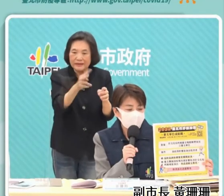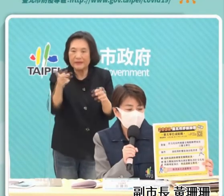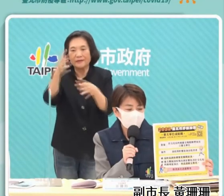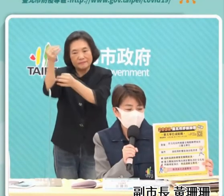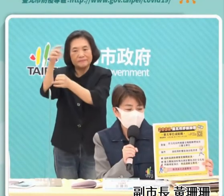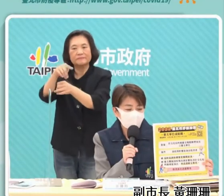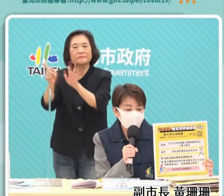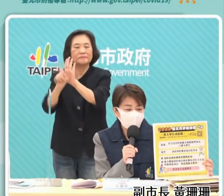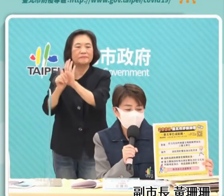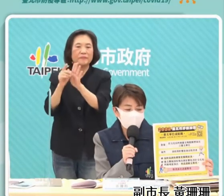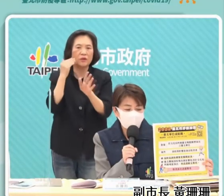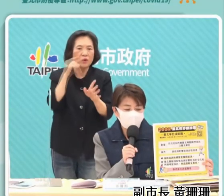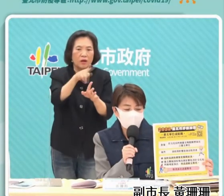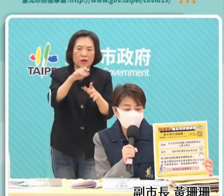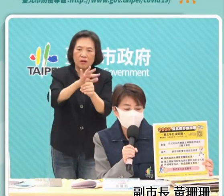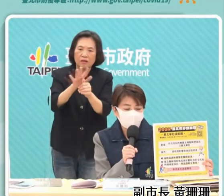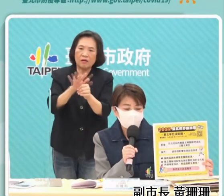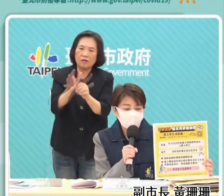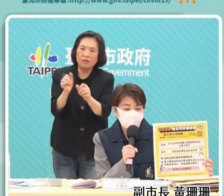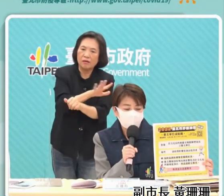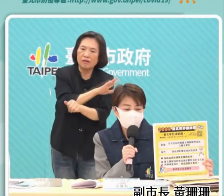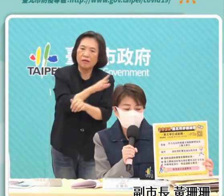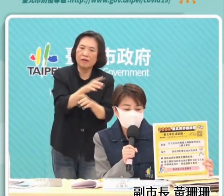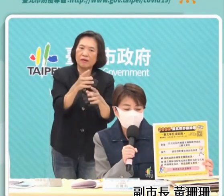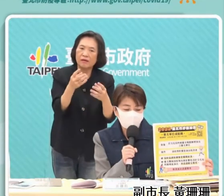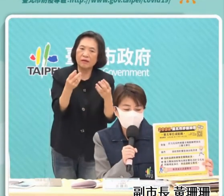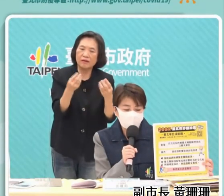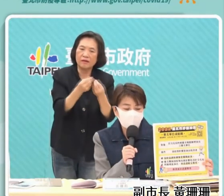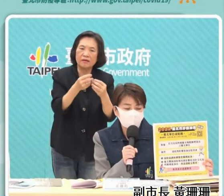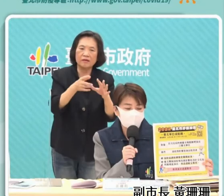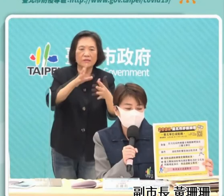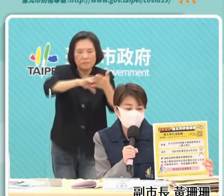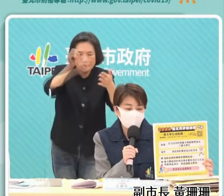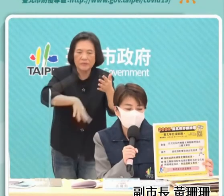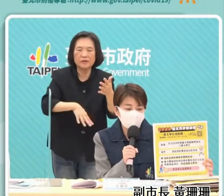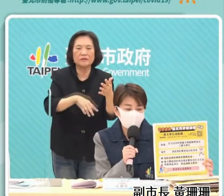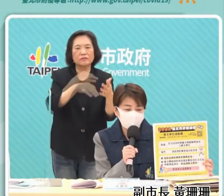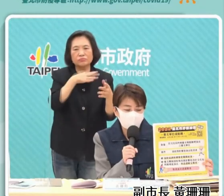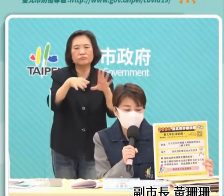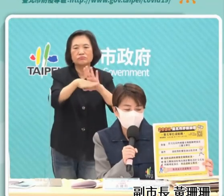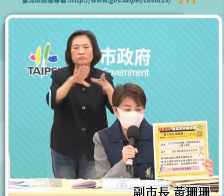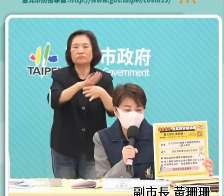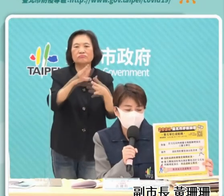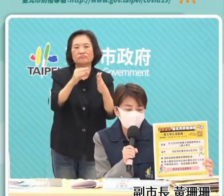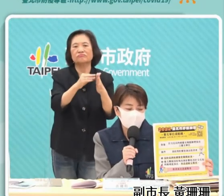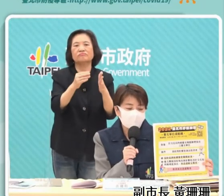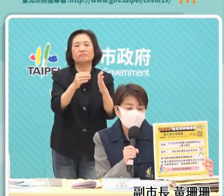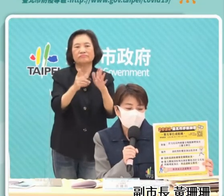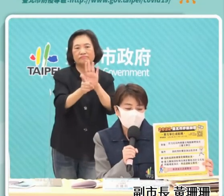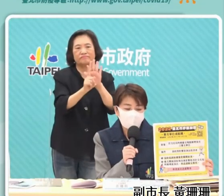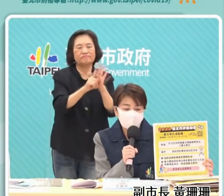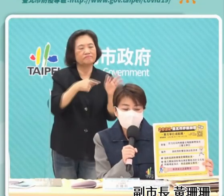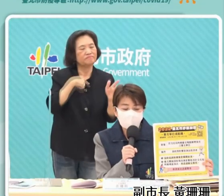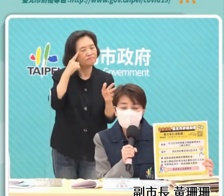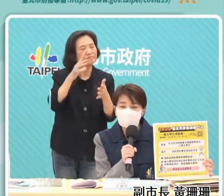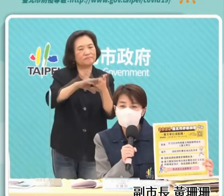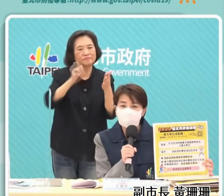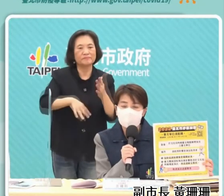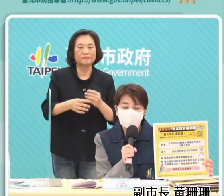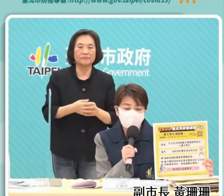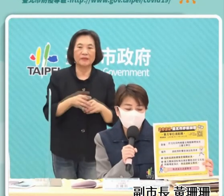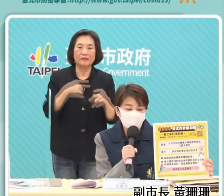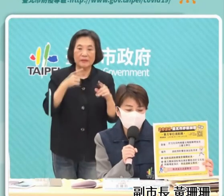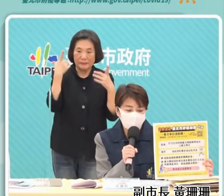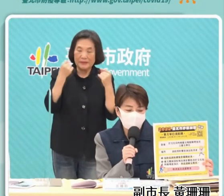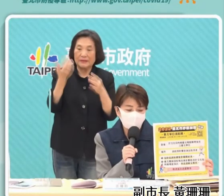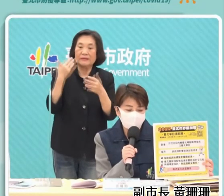二个是如果他因为疫情因素影响取消了在文化局的所辖场馆演出，那我们以前是没有退